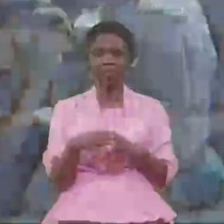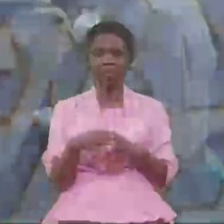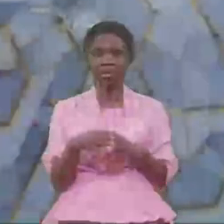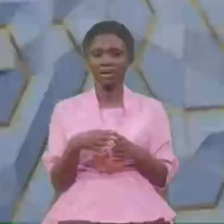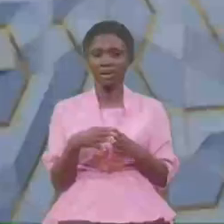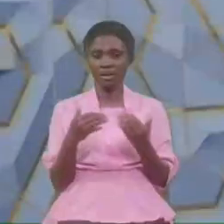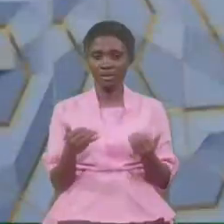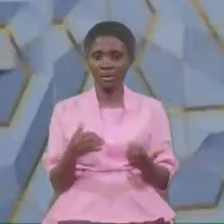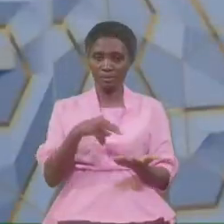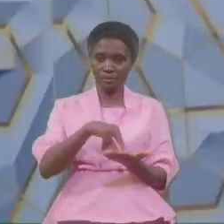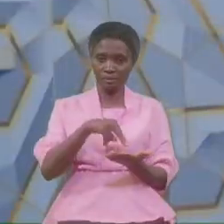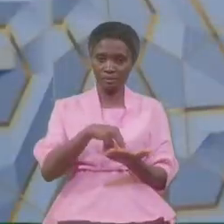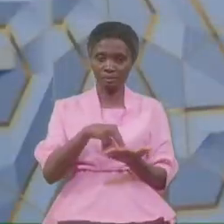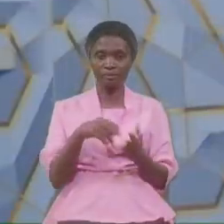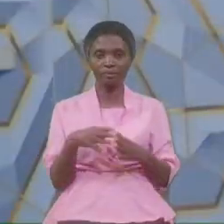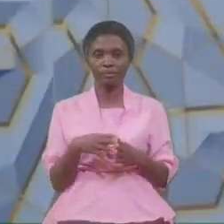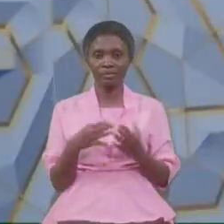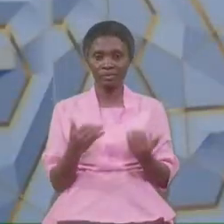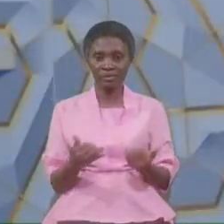Clôturons rapidement la session